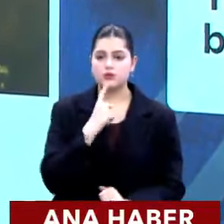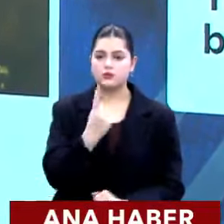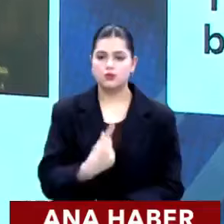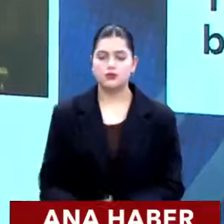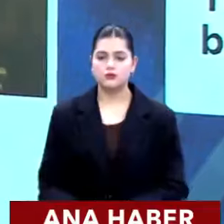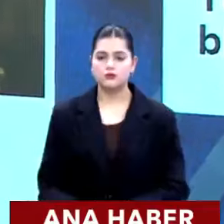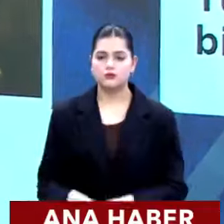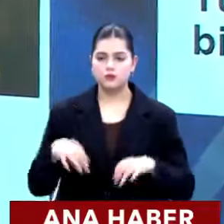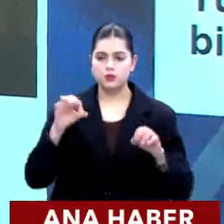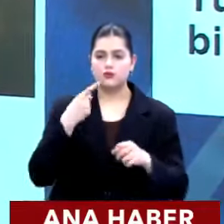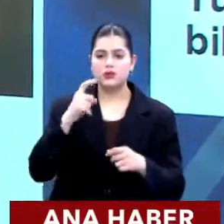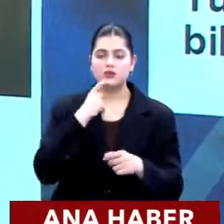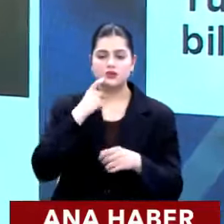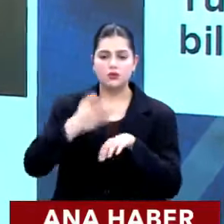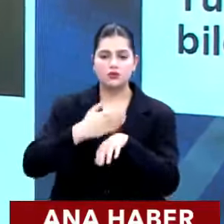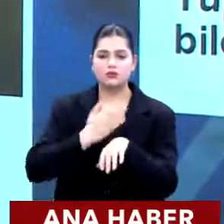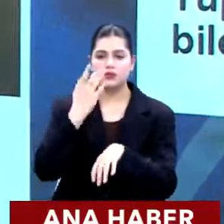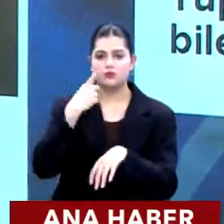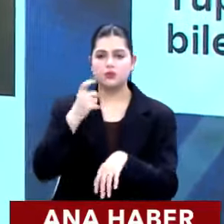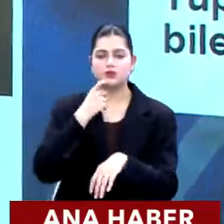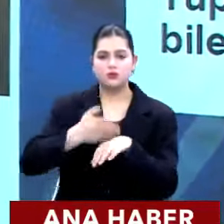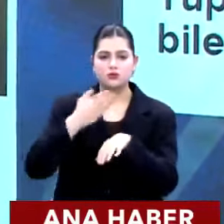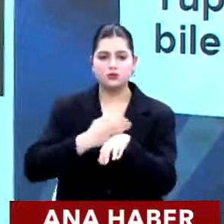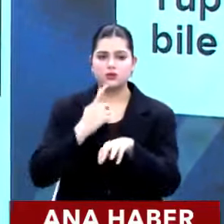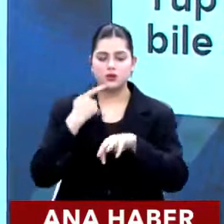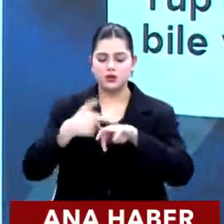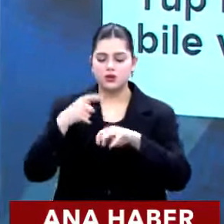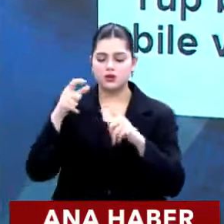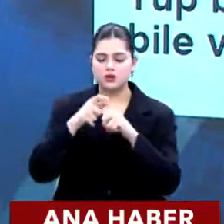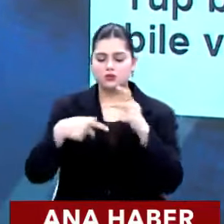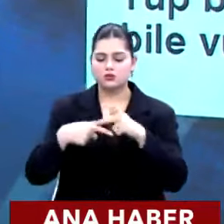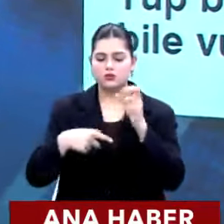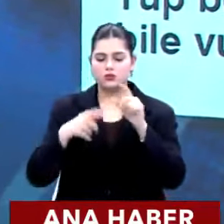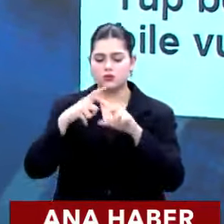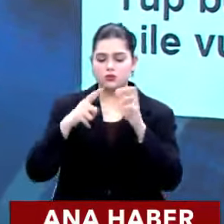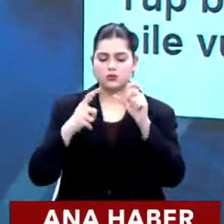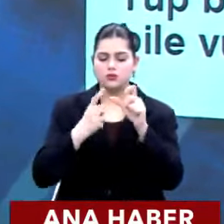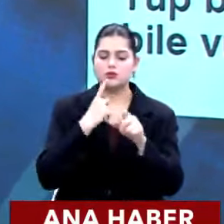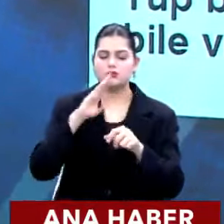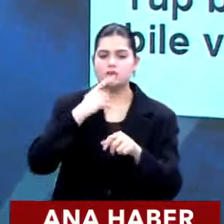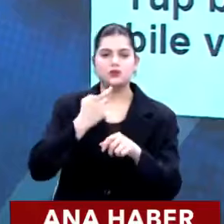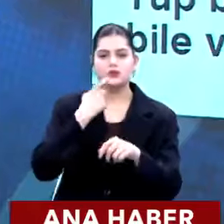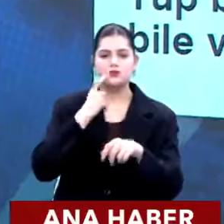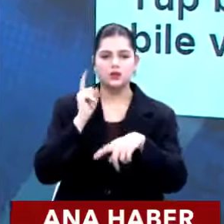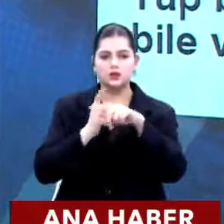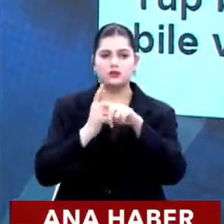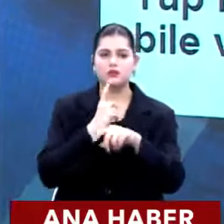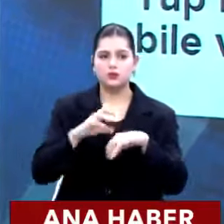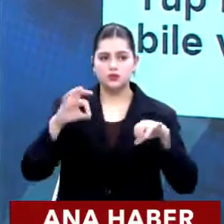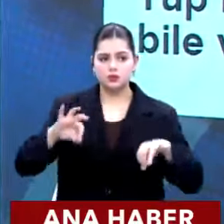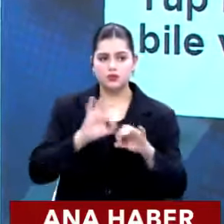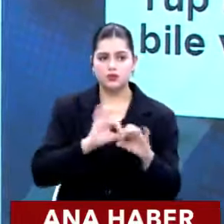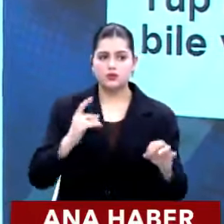Şimdi bundan Binlerce yıl önce takribi 5000 yıl önce exodus denilen Eee Mısır'dan çıkış hikayesi vardır Yahudilerin şimdi